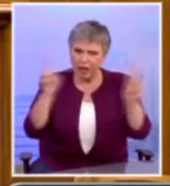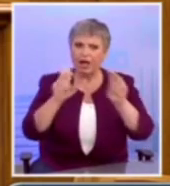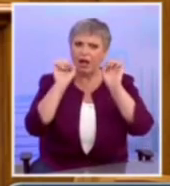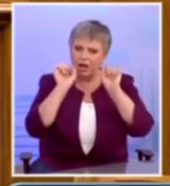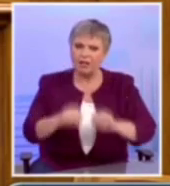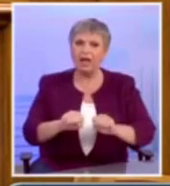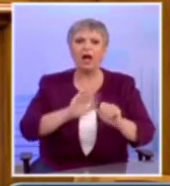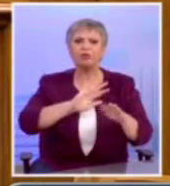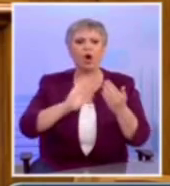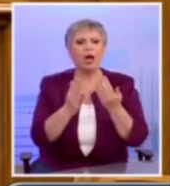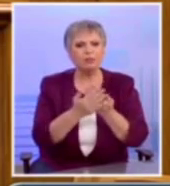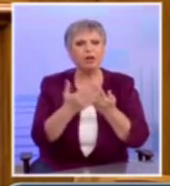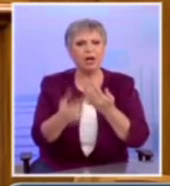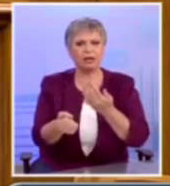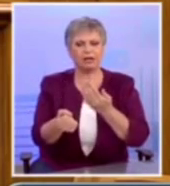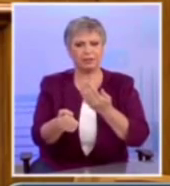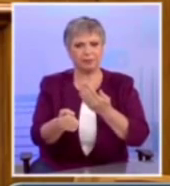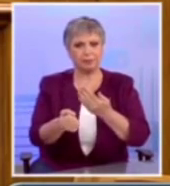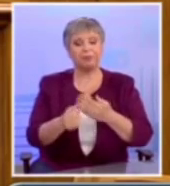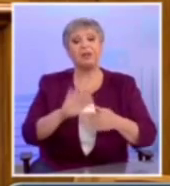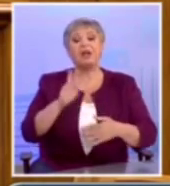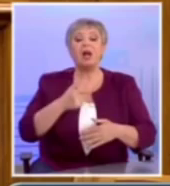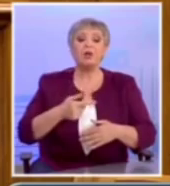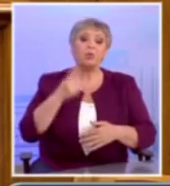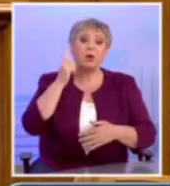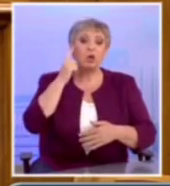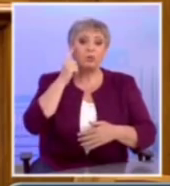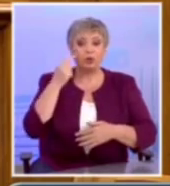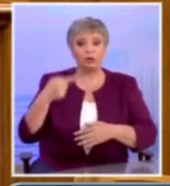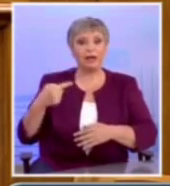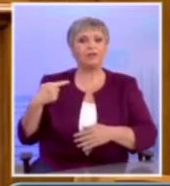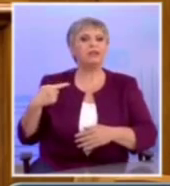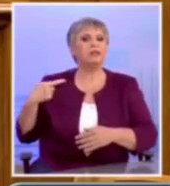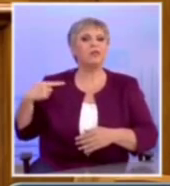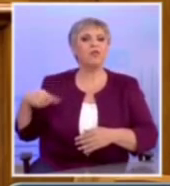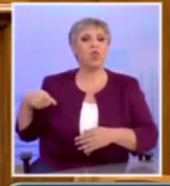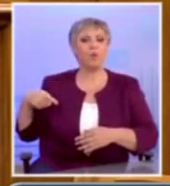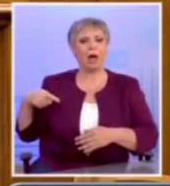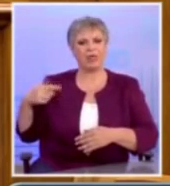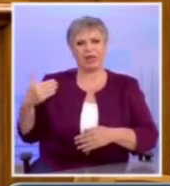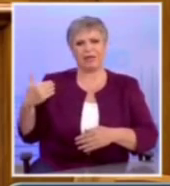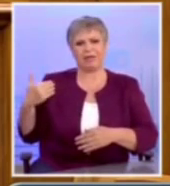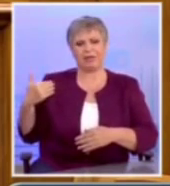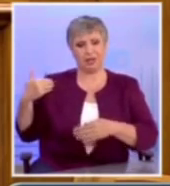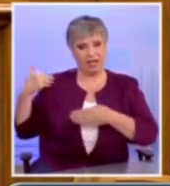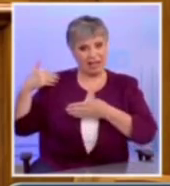κύριοι συνάδελφοι, νομίζω ότι είμαστε μια εβδομάδα μετά